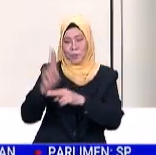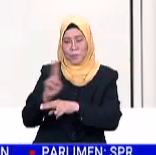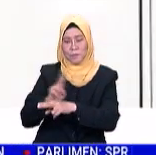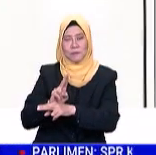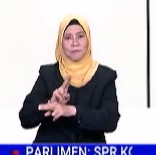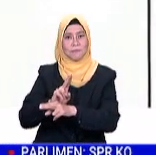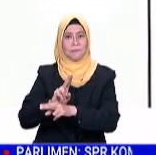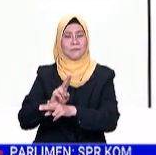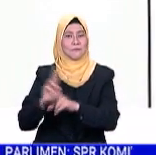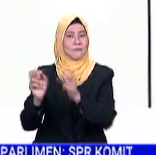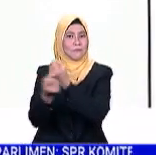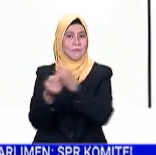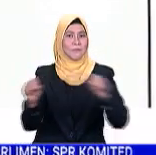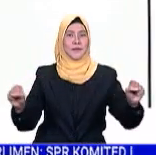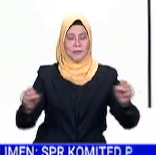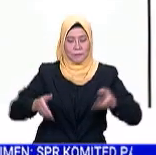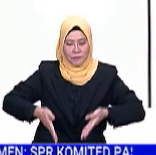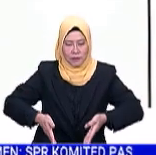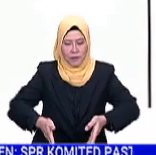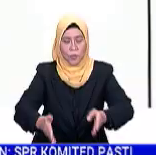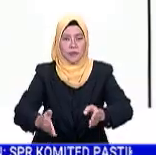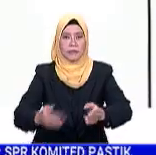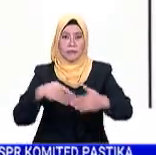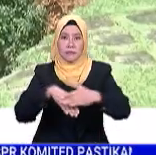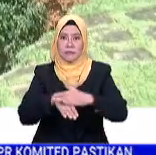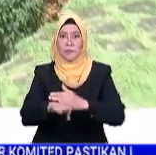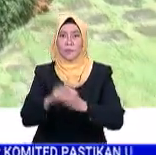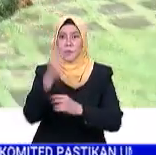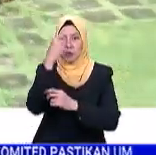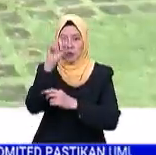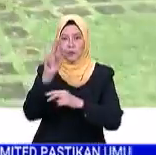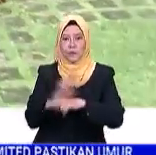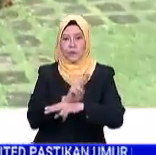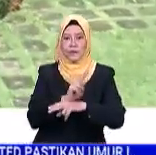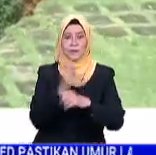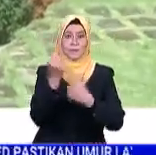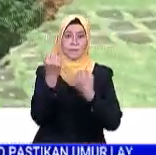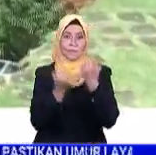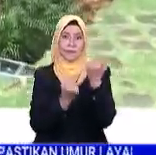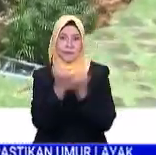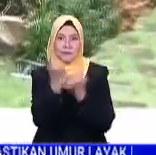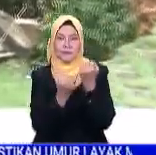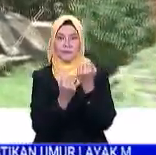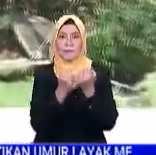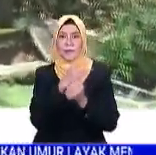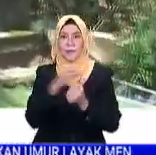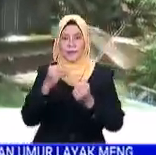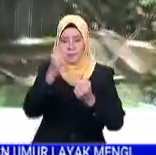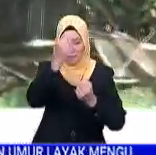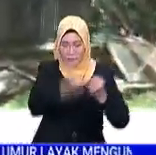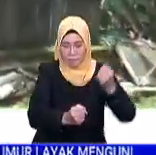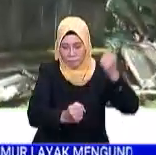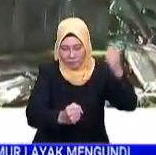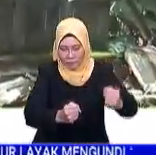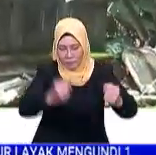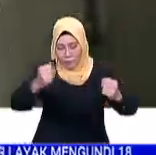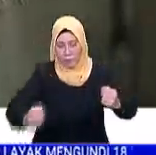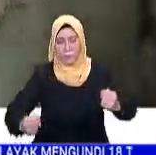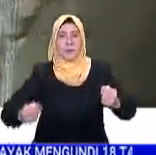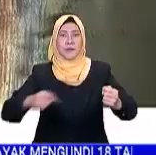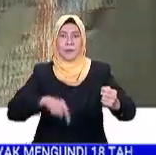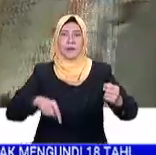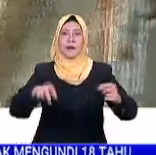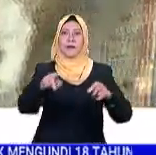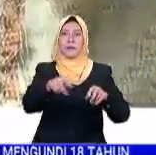digunakan untuk penyediaan laluan masuk, penyediaan platform jentera dan pemasangan cerucuk keping